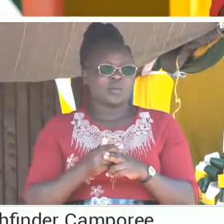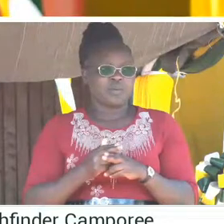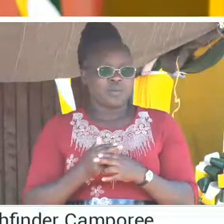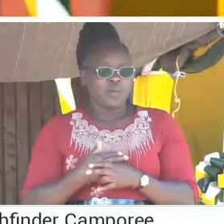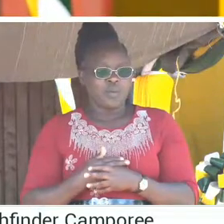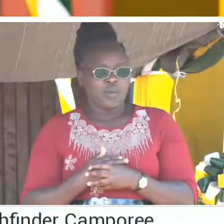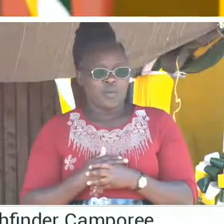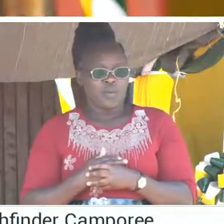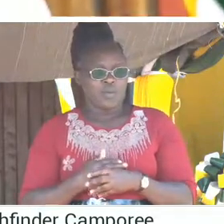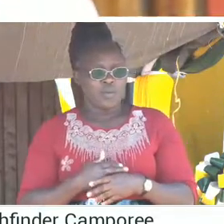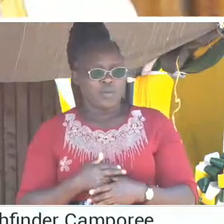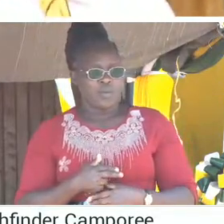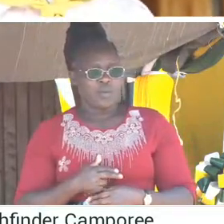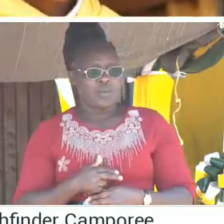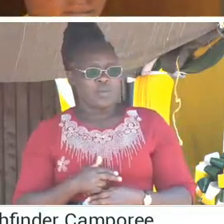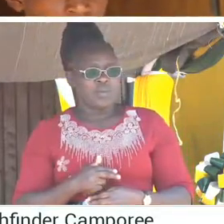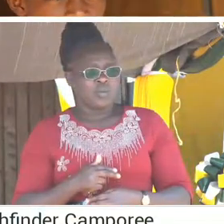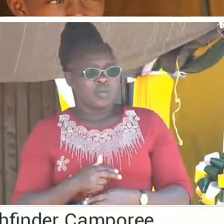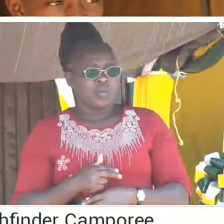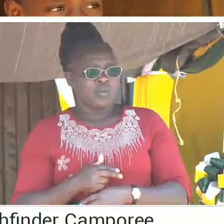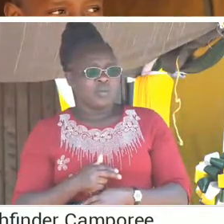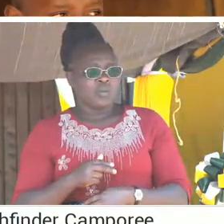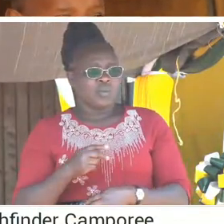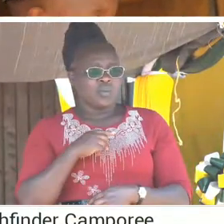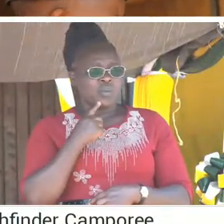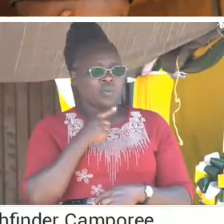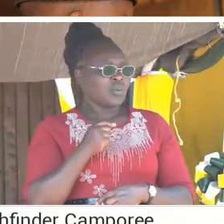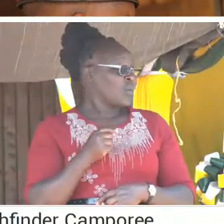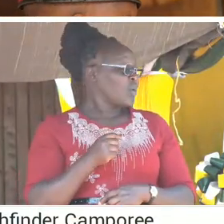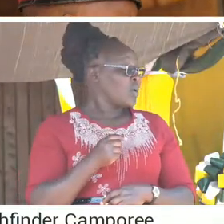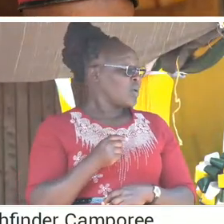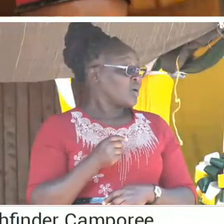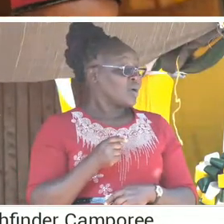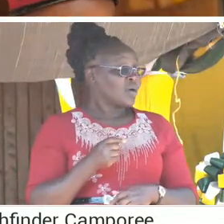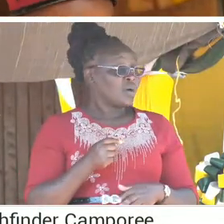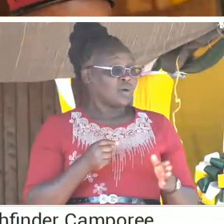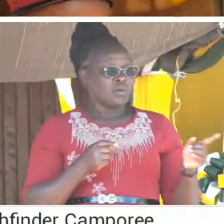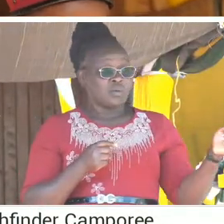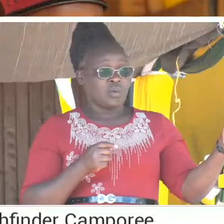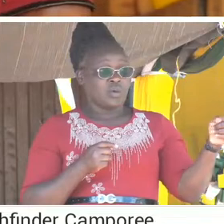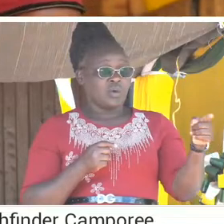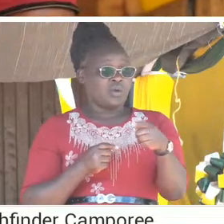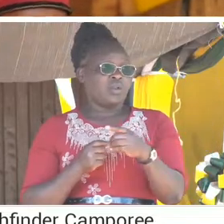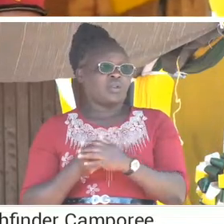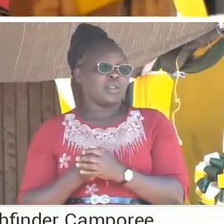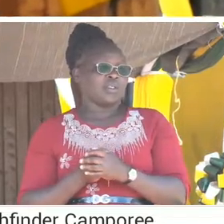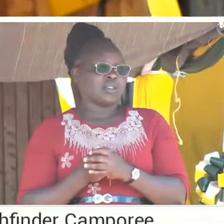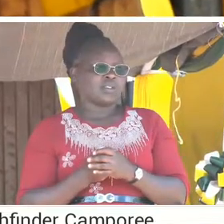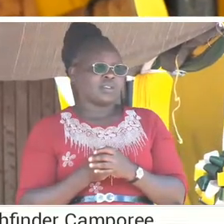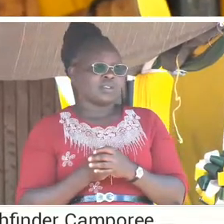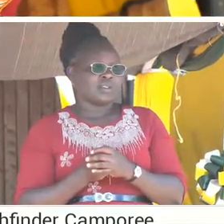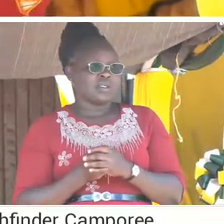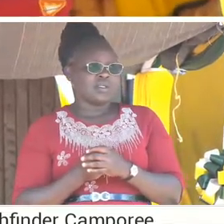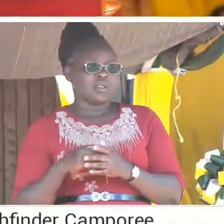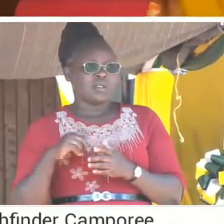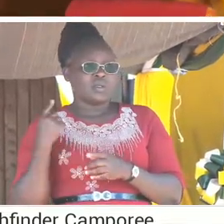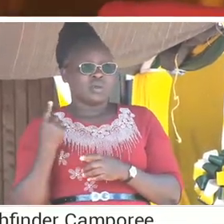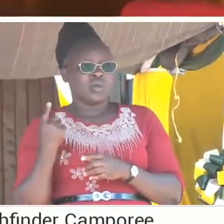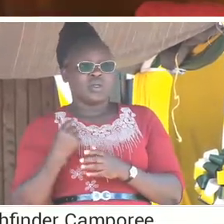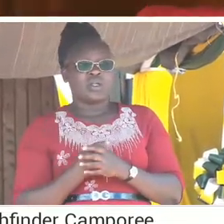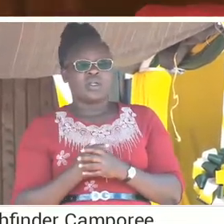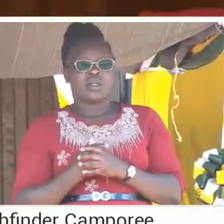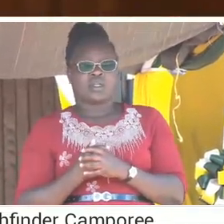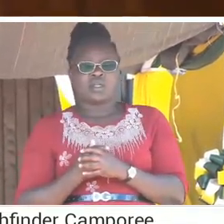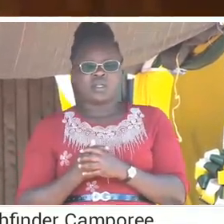Aya, naomba ututulie. Watakao sanya sadaka ni hawa sasa ambao mnawaona hapa. Wanaondoka hapa,